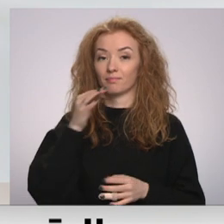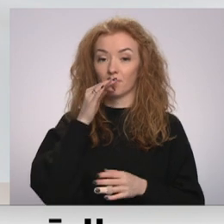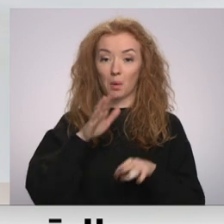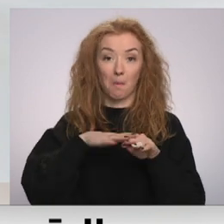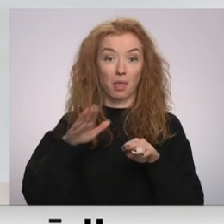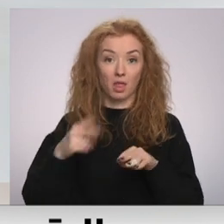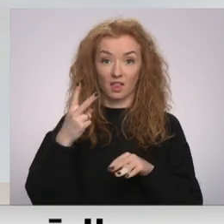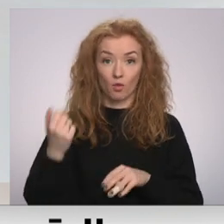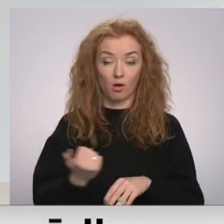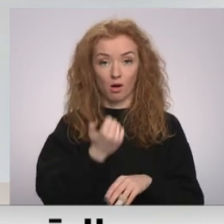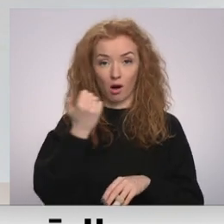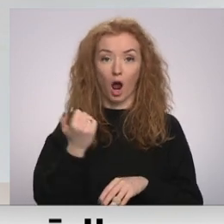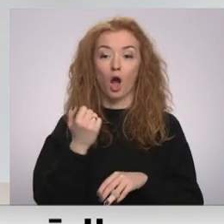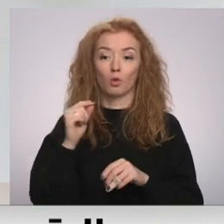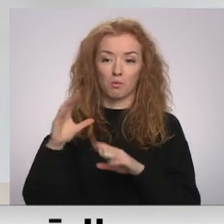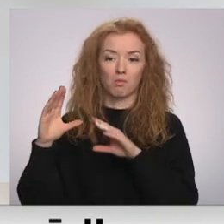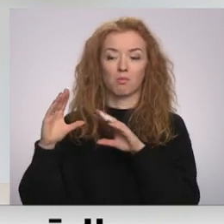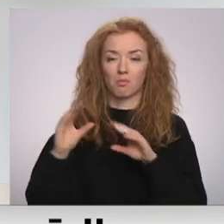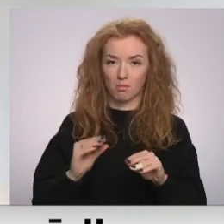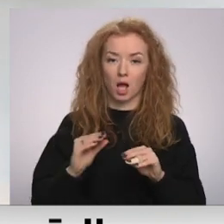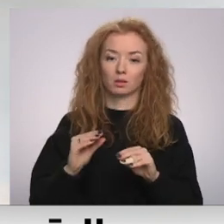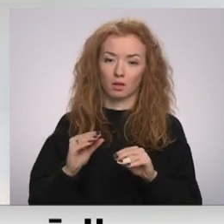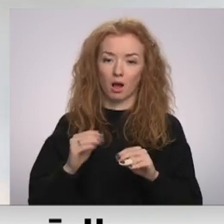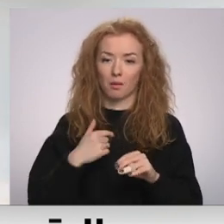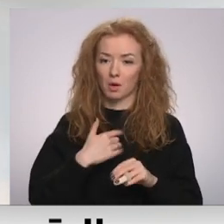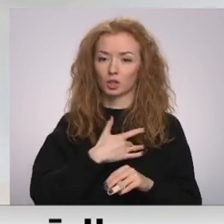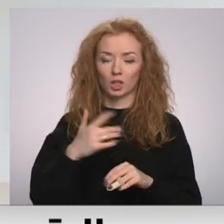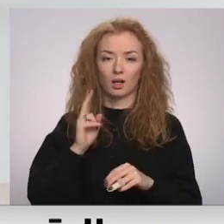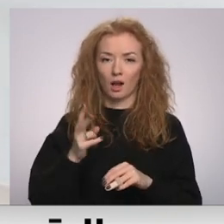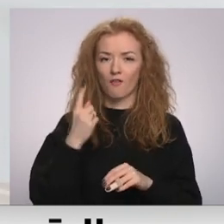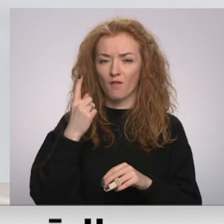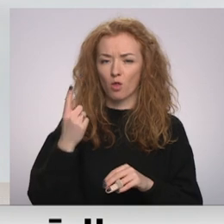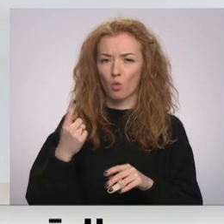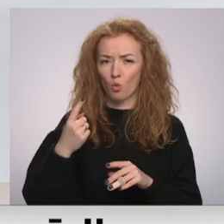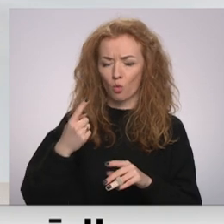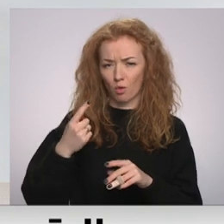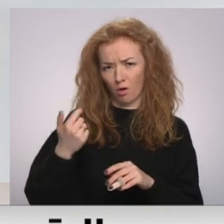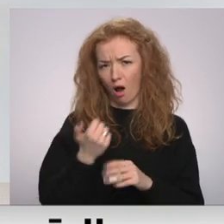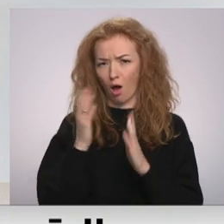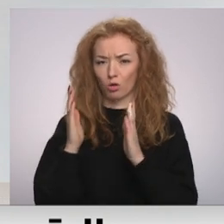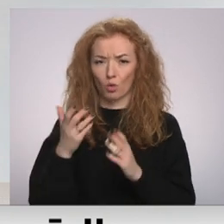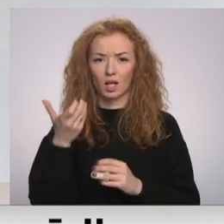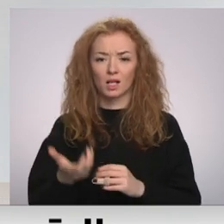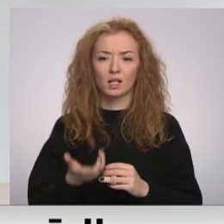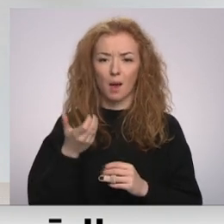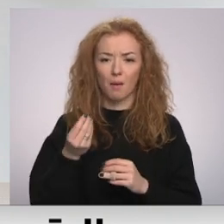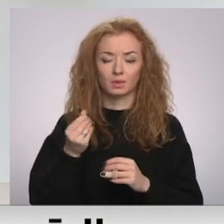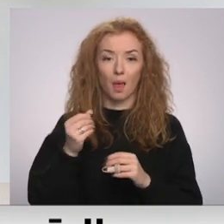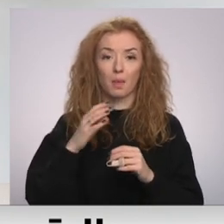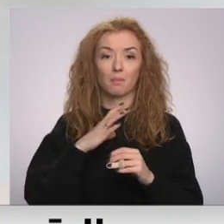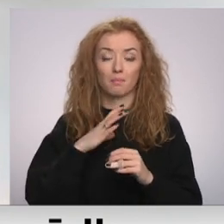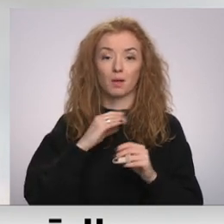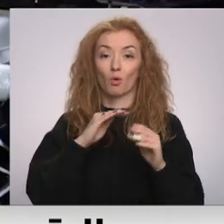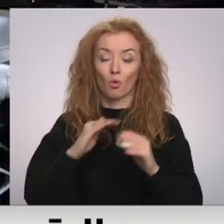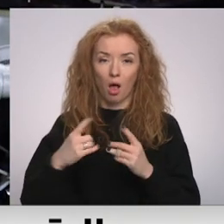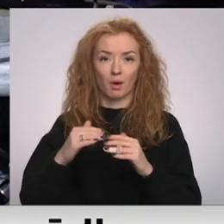2 gadus ir diezgan mazāk palicis. Pat 3, es teikšu. Man liekas, ka vienu brīdi bija tā, ka tam riepām cenas nokatās, tagad atkal